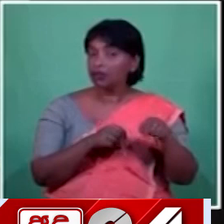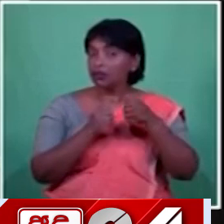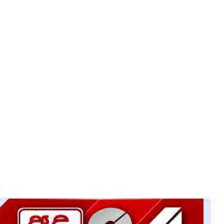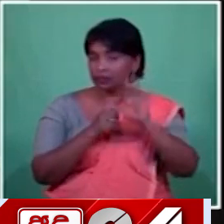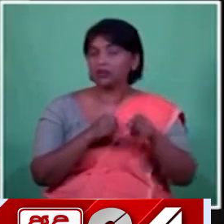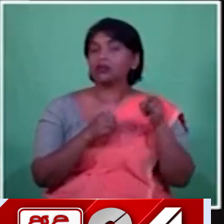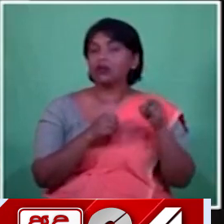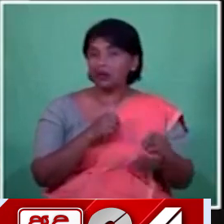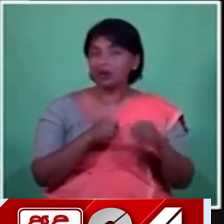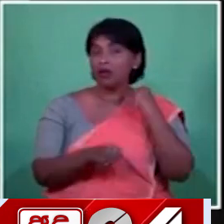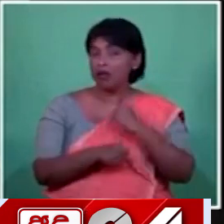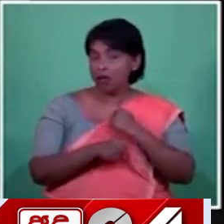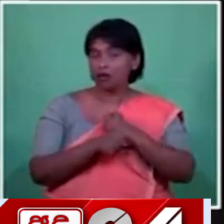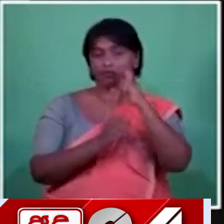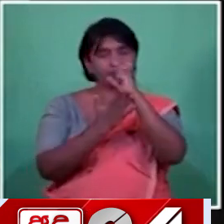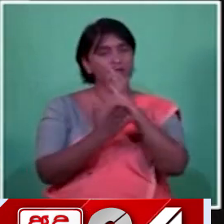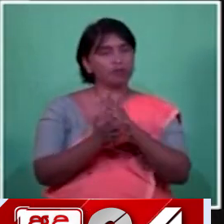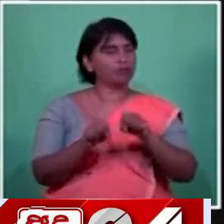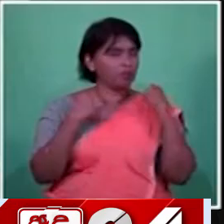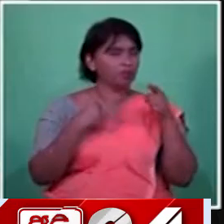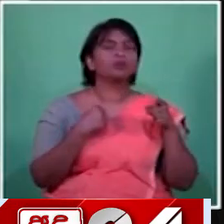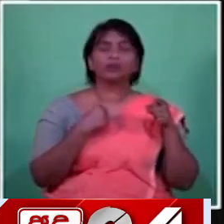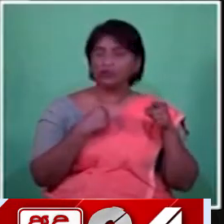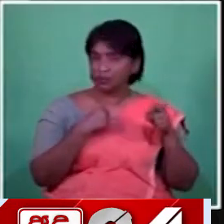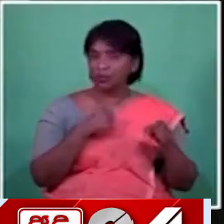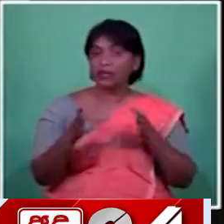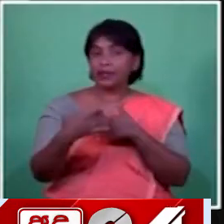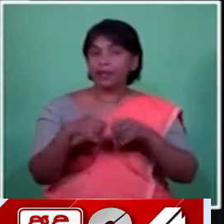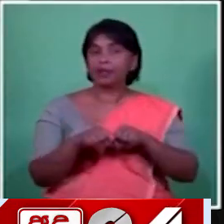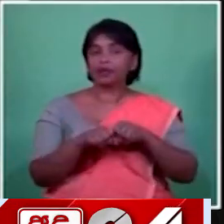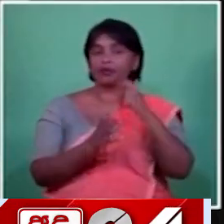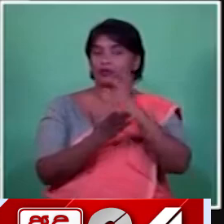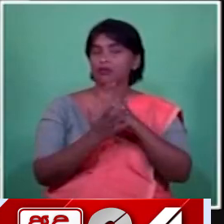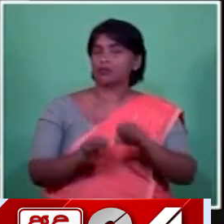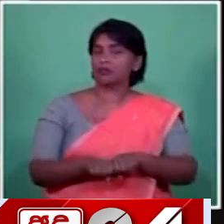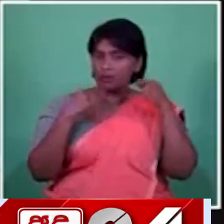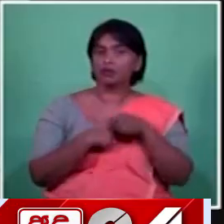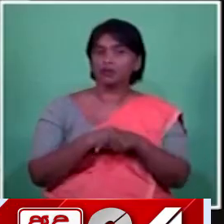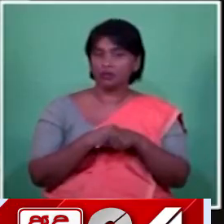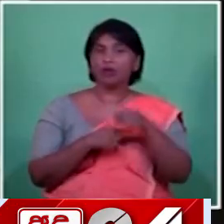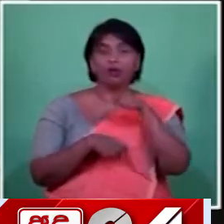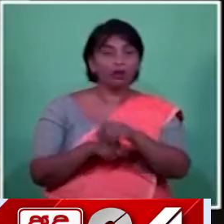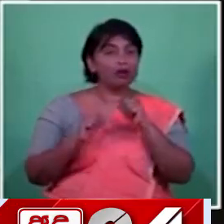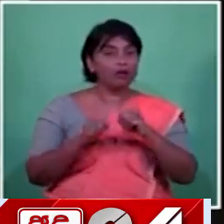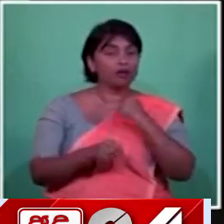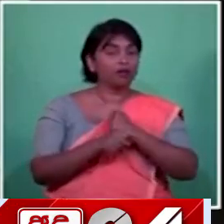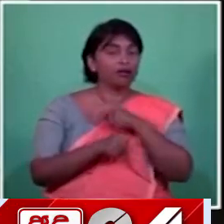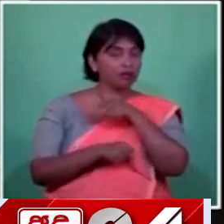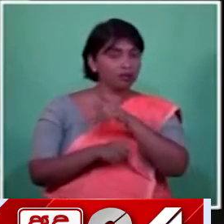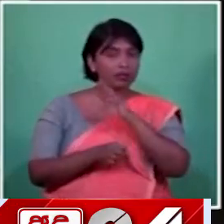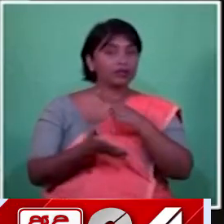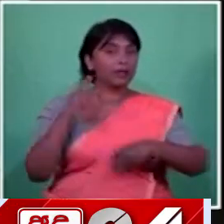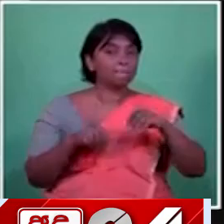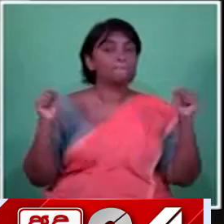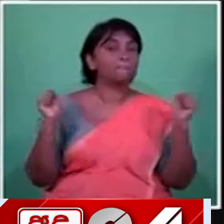වෙලා තිබෙන්නේ ආණ්ඩු ක්‍රම ව්‍යවස්ථාව උල්ලංඝනය කිරීමක්. කැබිනට් එකත් ආණ්ඩු ක්‍රම ව්‍යවස්ථාව උල්ලංඝනය කරලා තිබෙනවා. මොකද මේ ආණ්ඩුවට තියෙනවා මේ